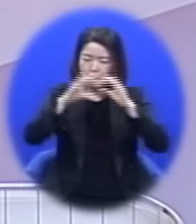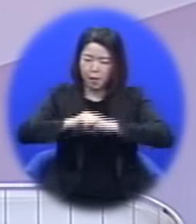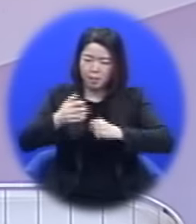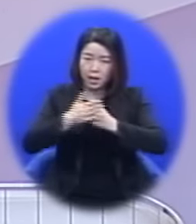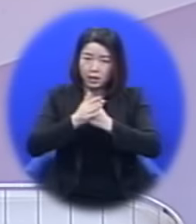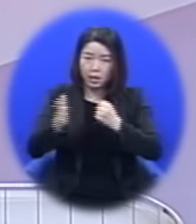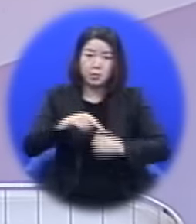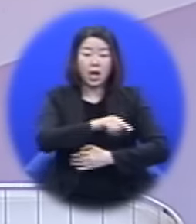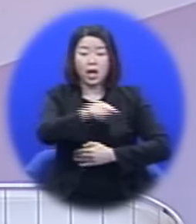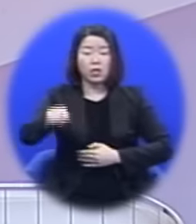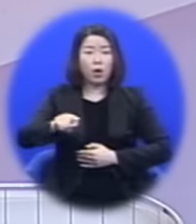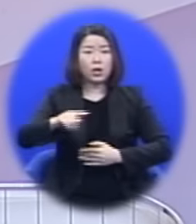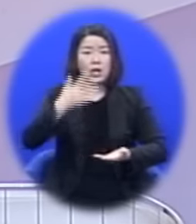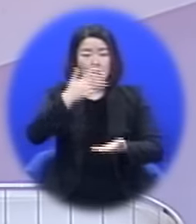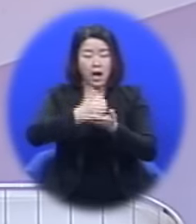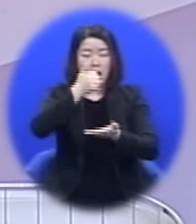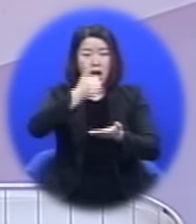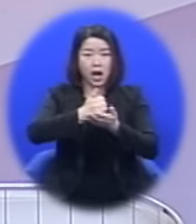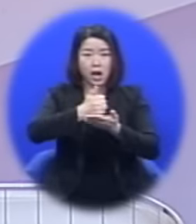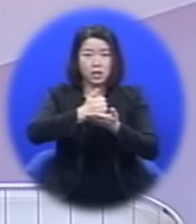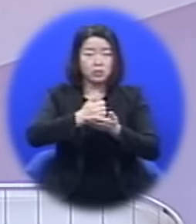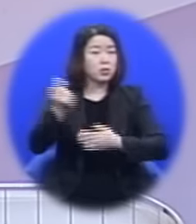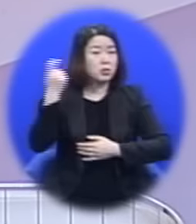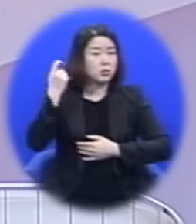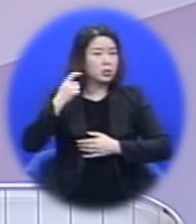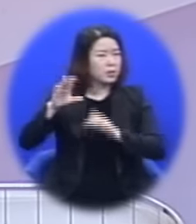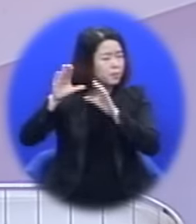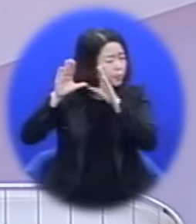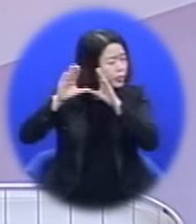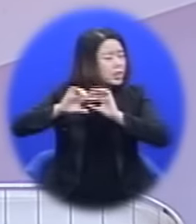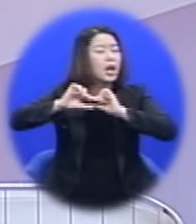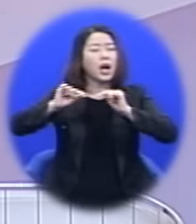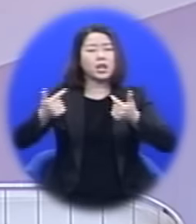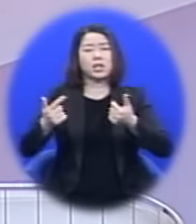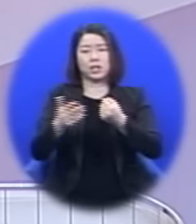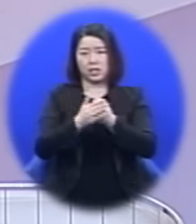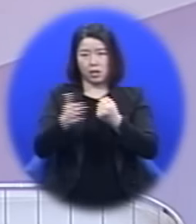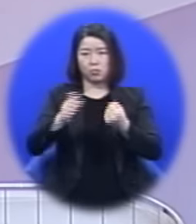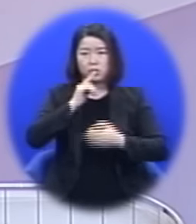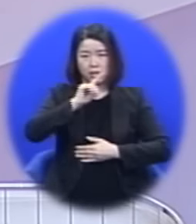너희가 너희의 하나님 여호와의 소리를 청종하지 아니함이니라.